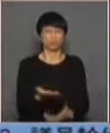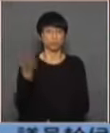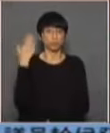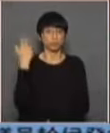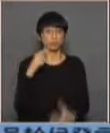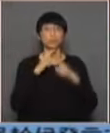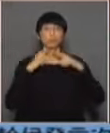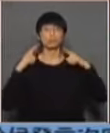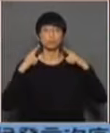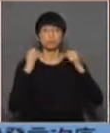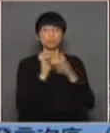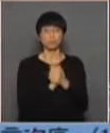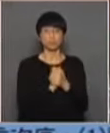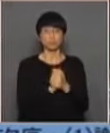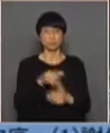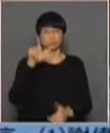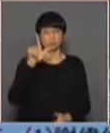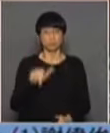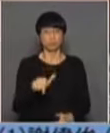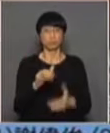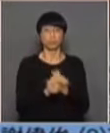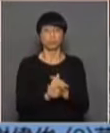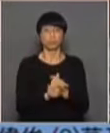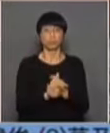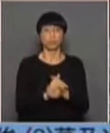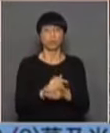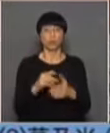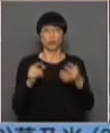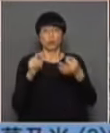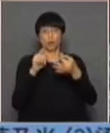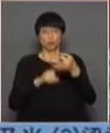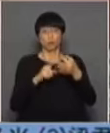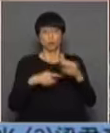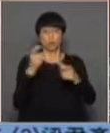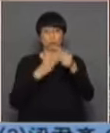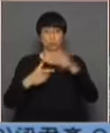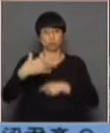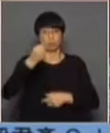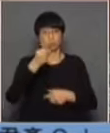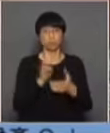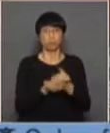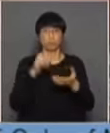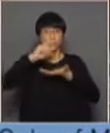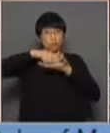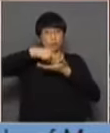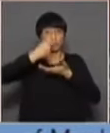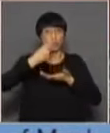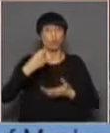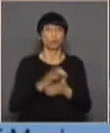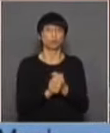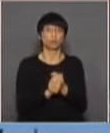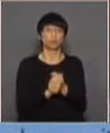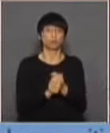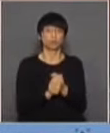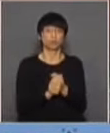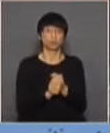荫权、前政务司司长许仕仁、前廉政专员汤显明，同埋